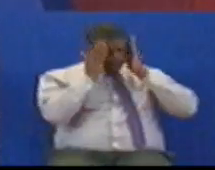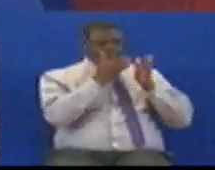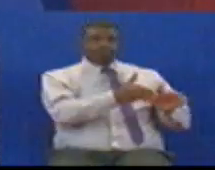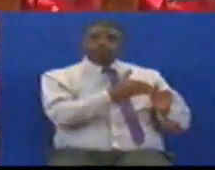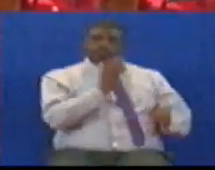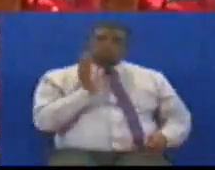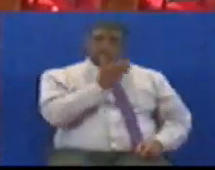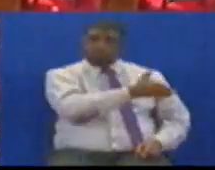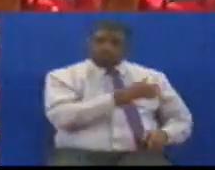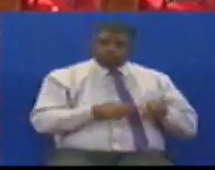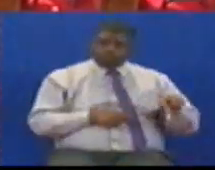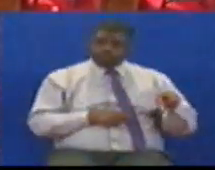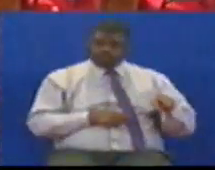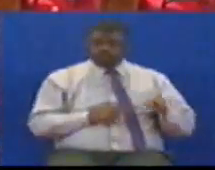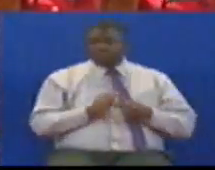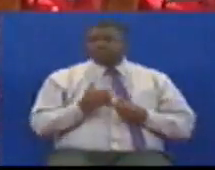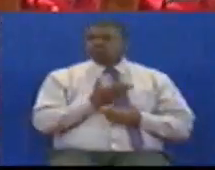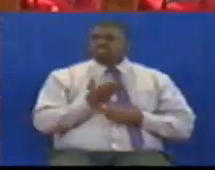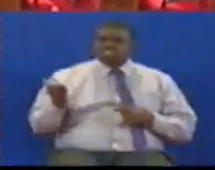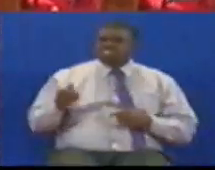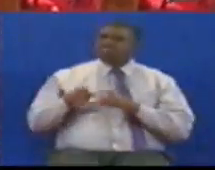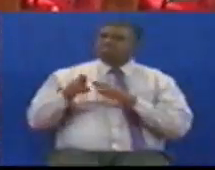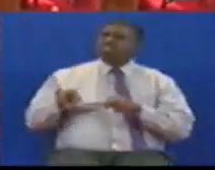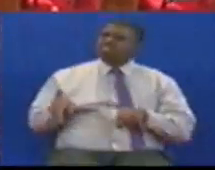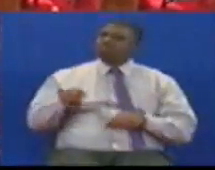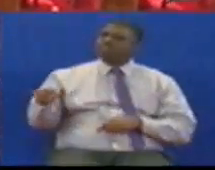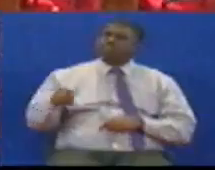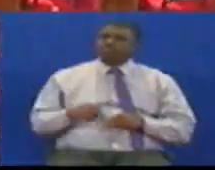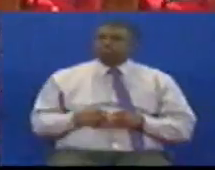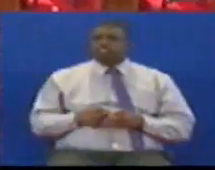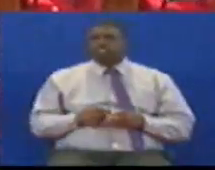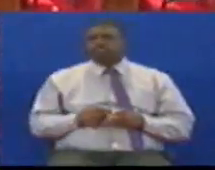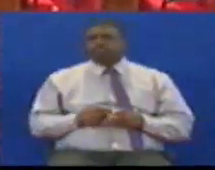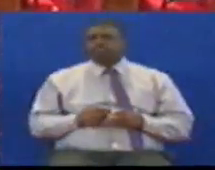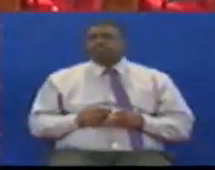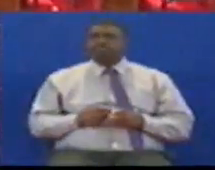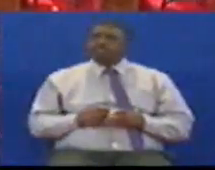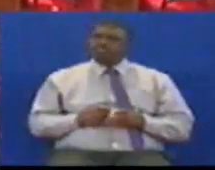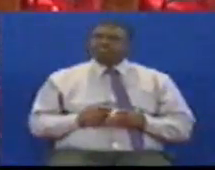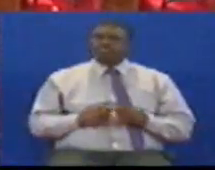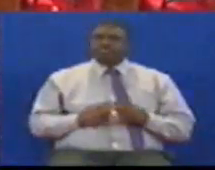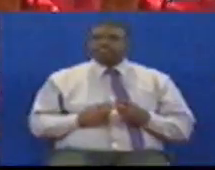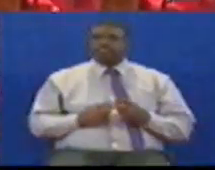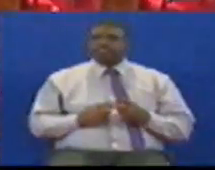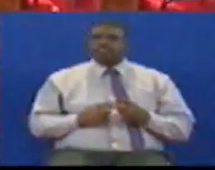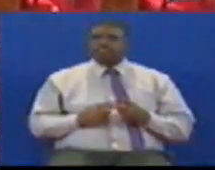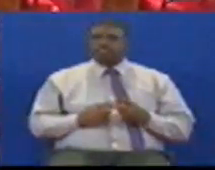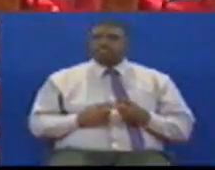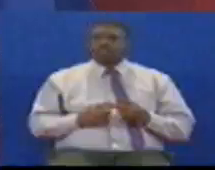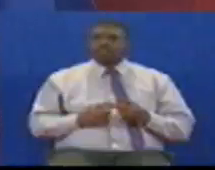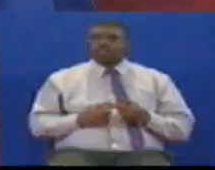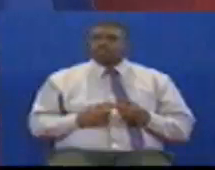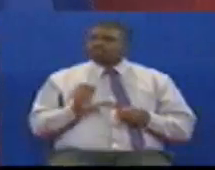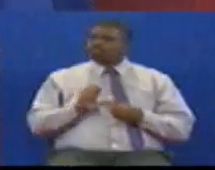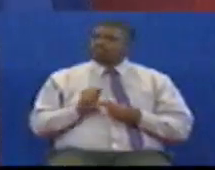moja. Haya mengine ya mahakama, ninyi wenyewe mnatuambia mambo yako mahakamani, mkitoka hapo mnaandika ninyi wenyewe, na yani ni mikanganyiko ambayo